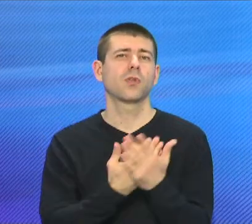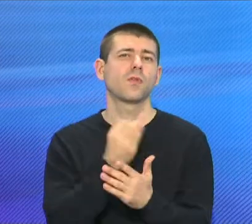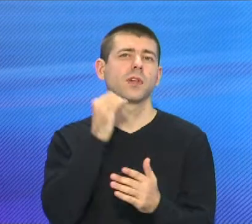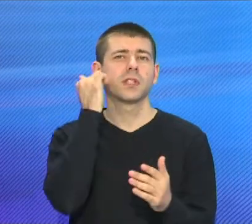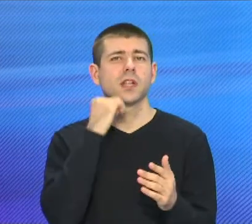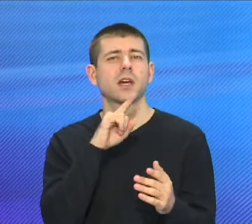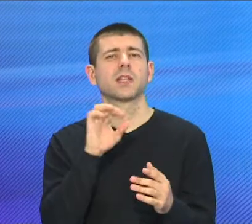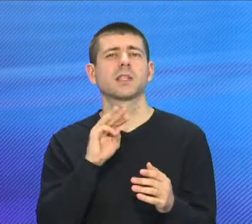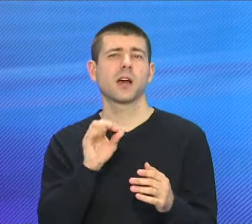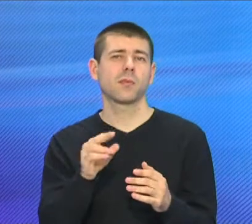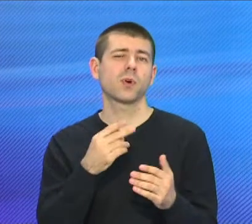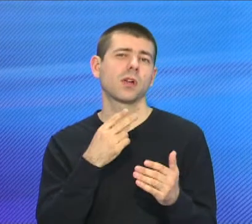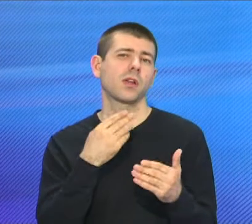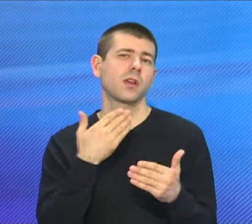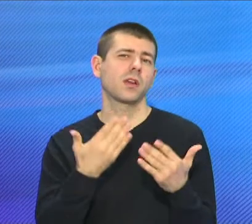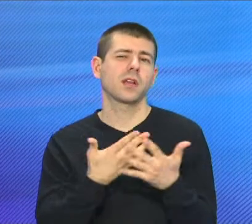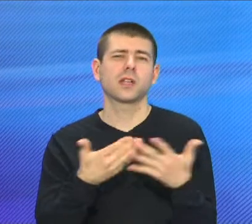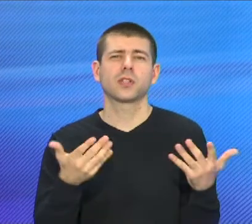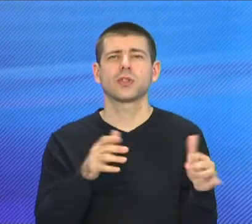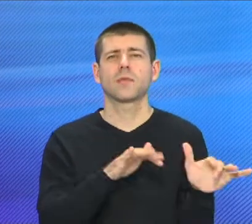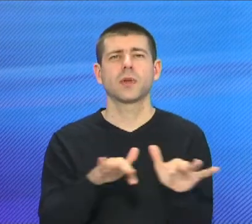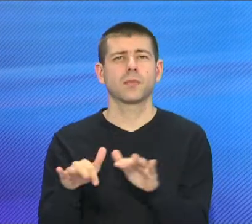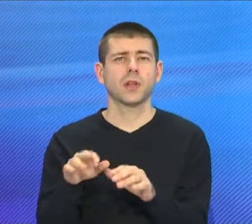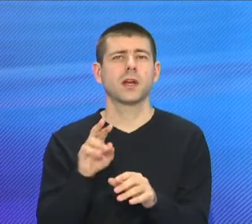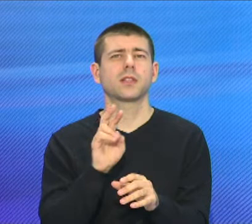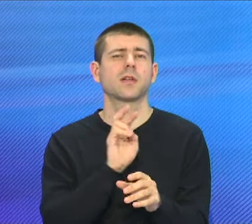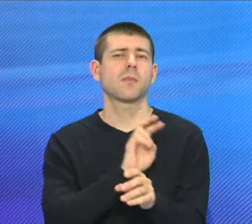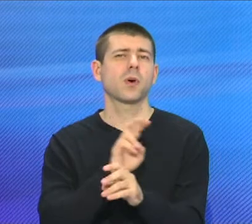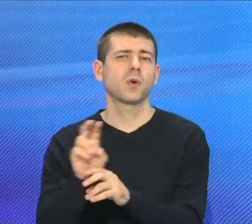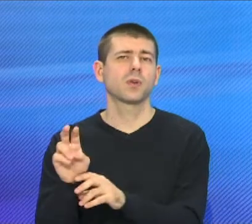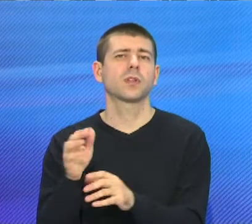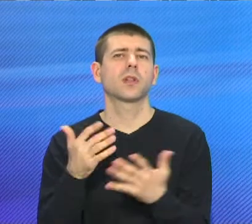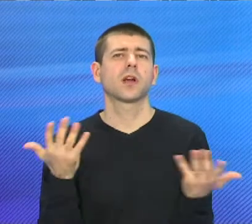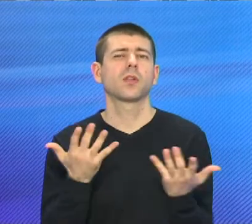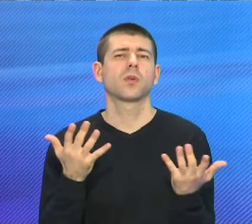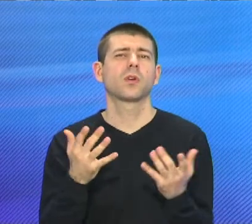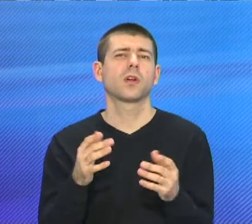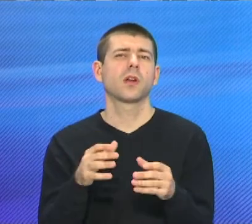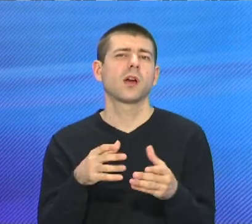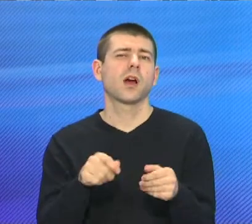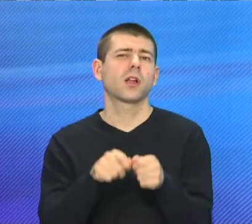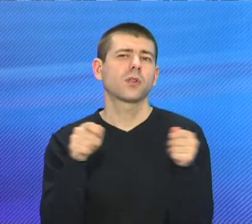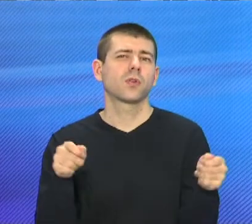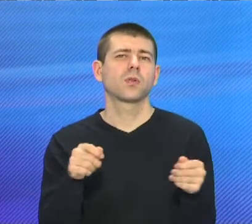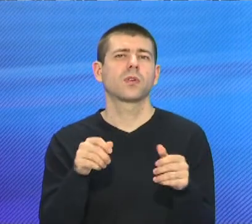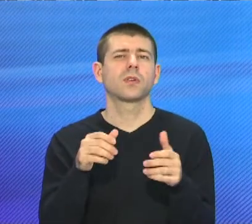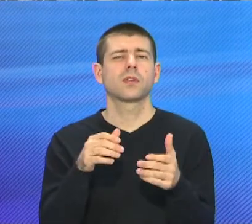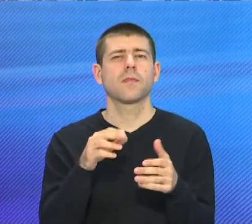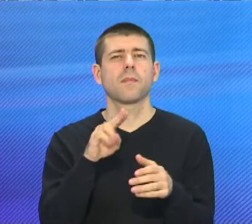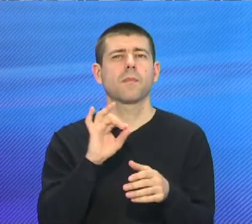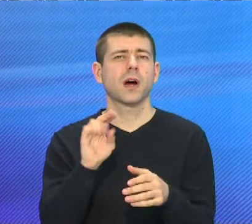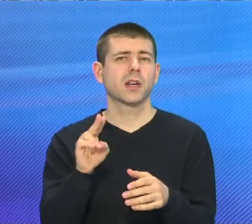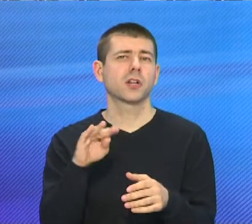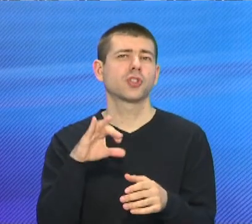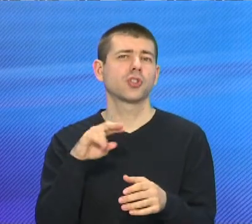плануется наведывание выставочной пляцовки «Добросуседство под открытым небом», якая разгорне свои площади у парку Жолібера. Хлопцы и